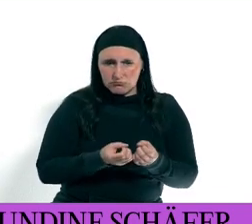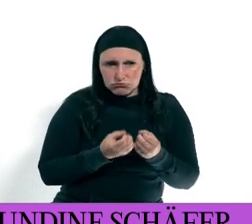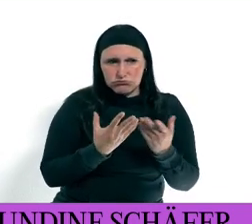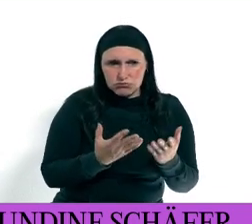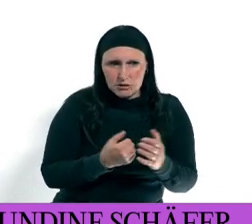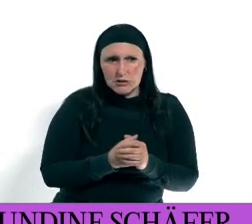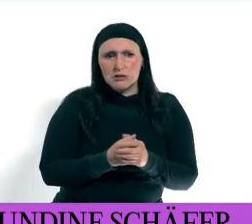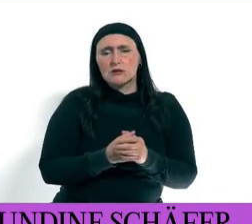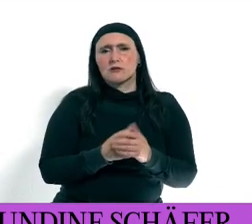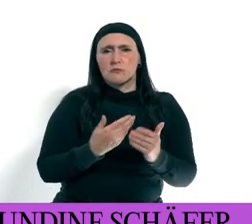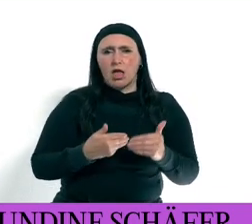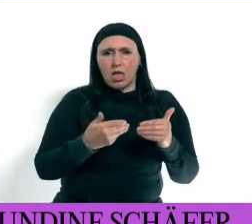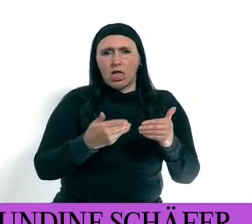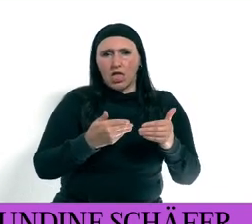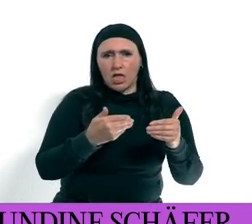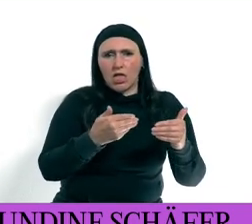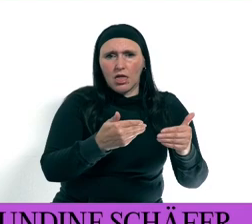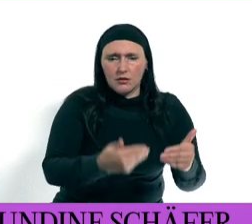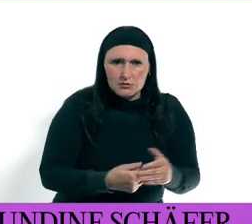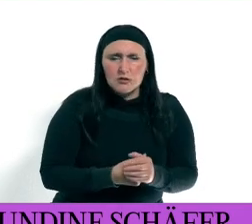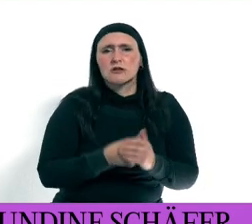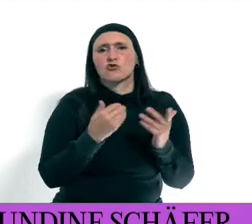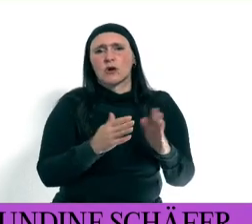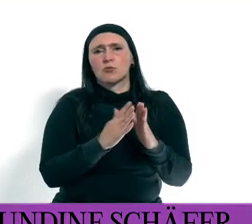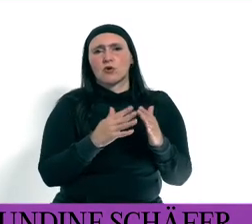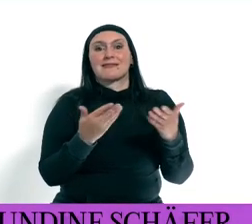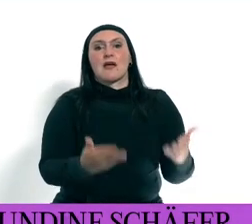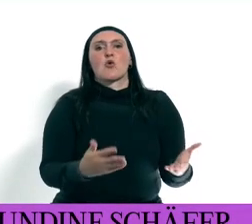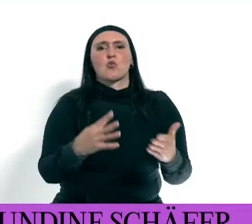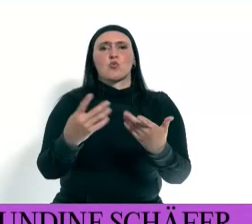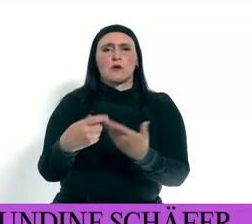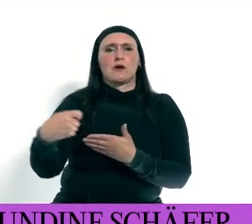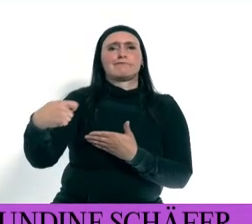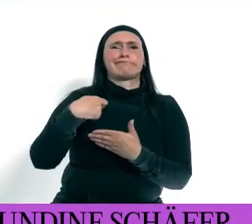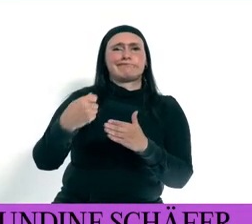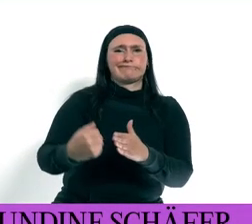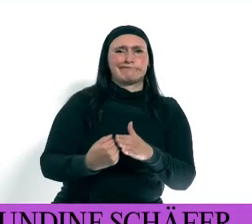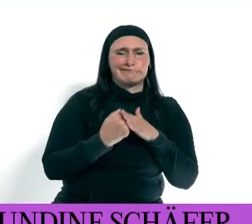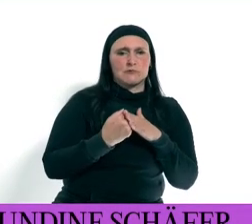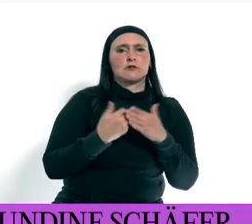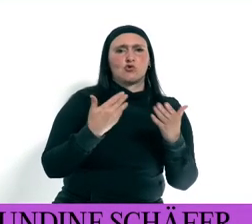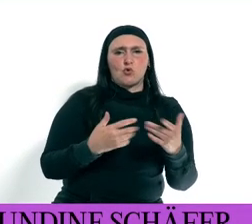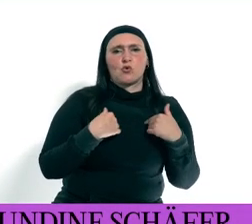Und ja, Alessio, du weißt, wir wollen ja schon seit 10, 12 Jahren dieses Buch publizieren.